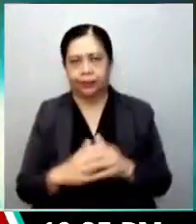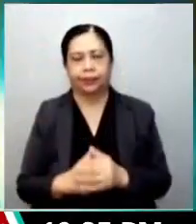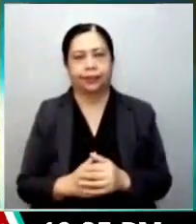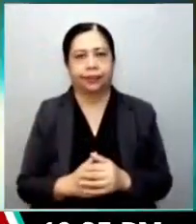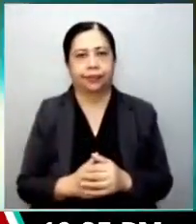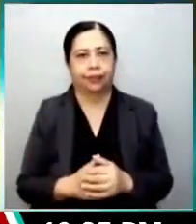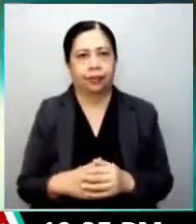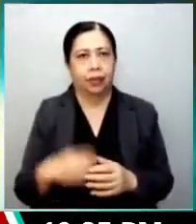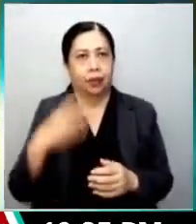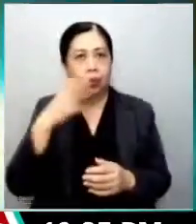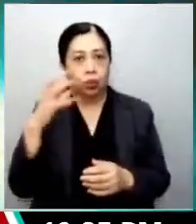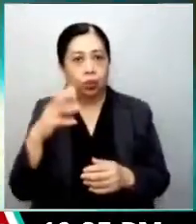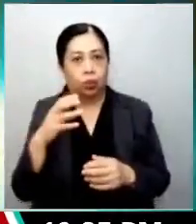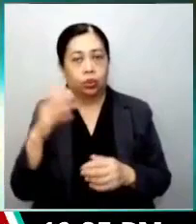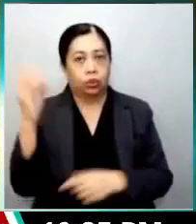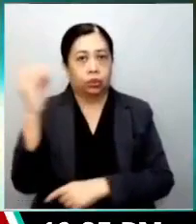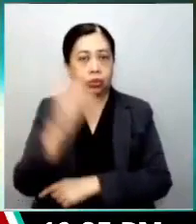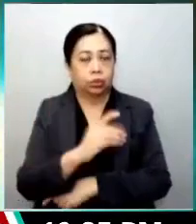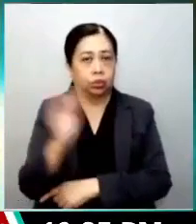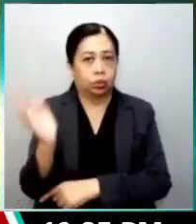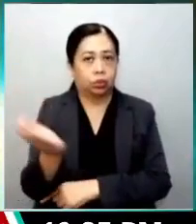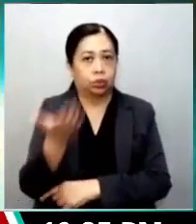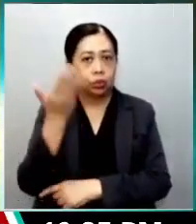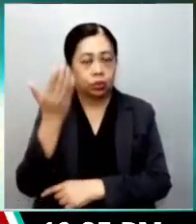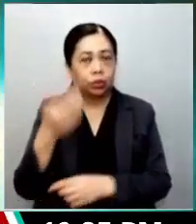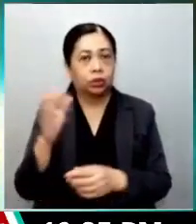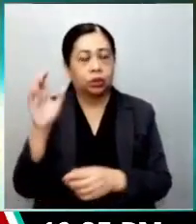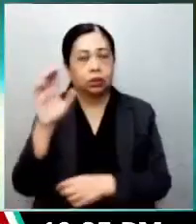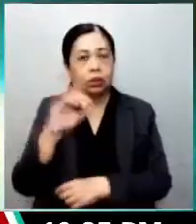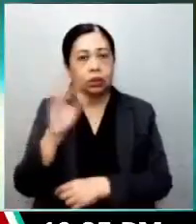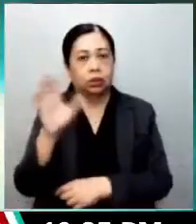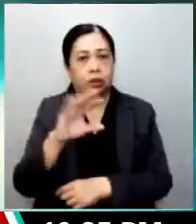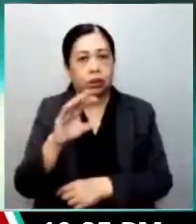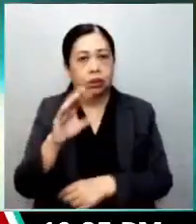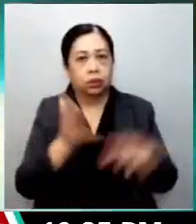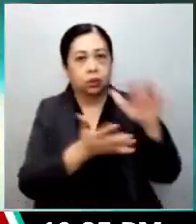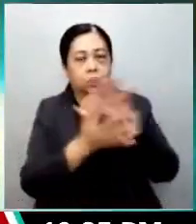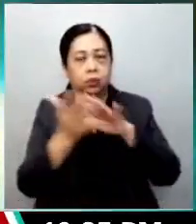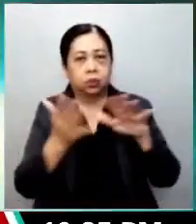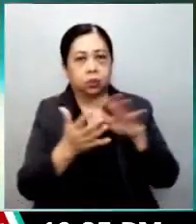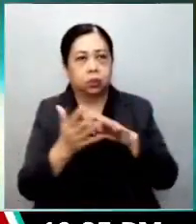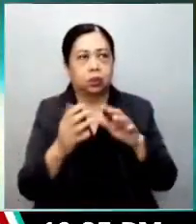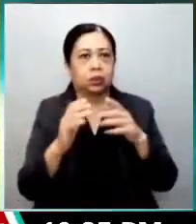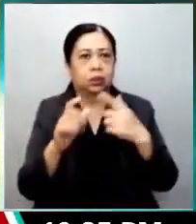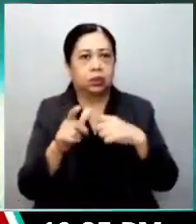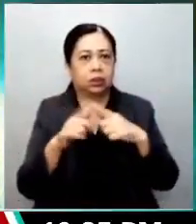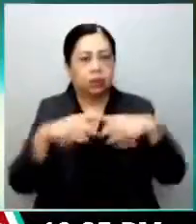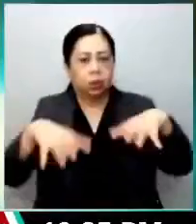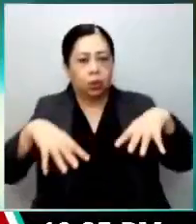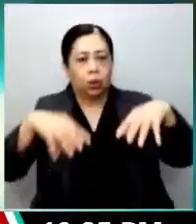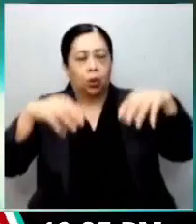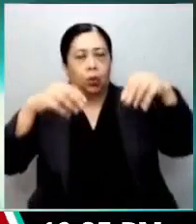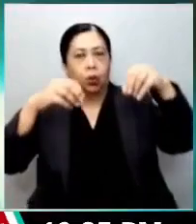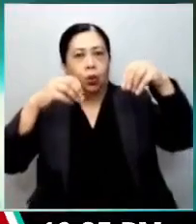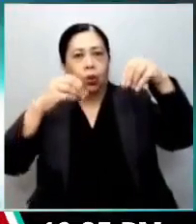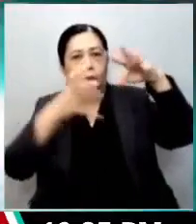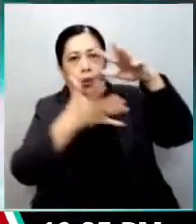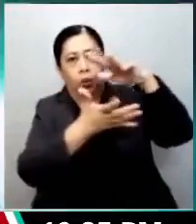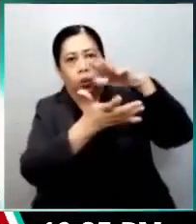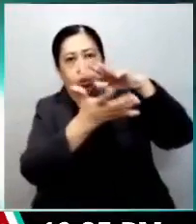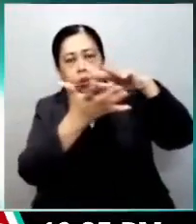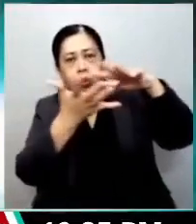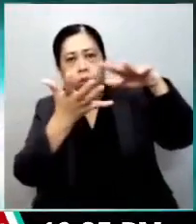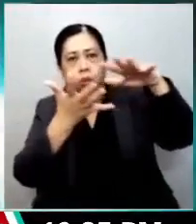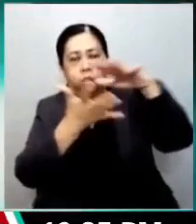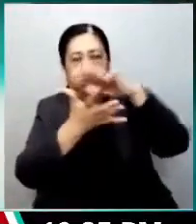the daytime, na-force natin yung hangin sa surface na umangat and then nag-create ng clouds and then that causes yung precipitation.